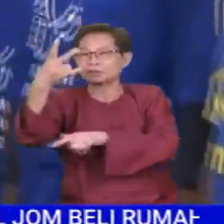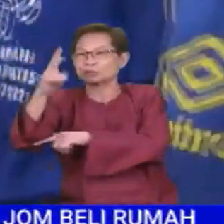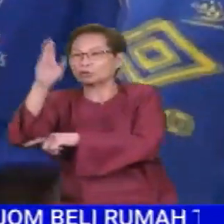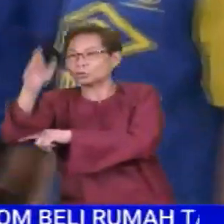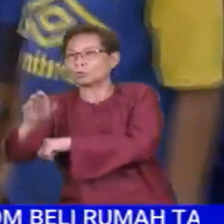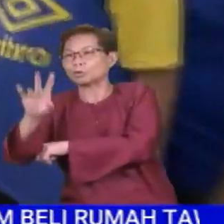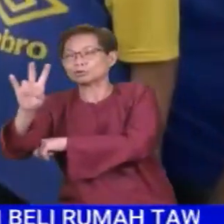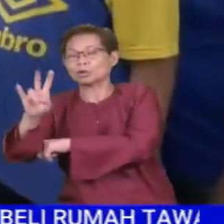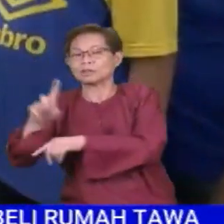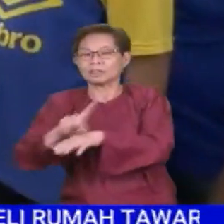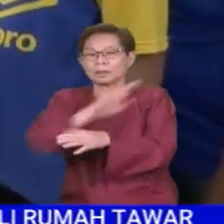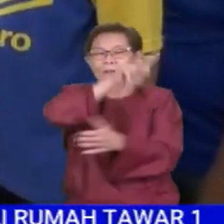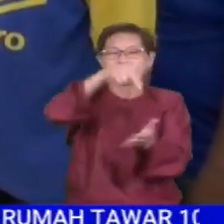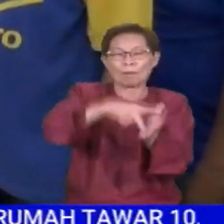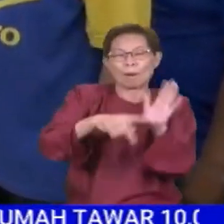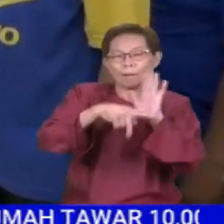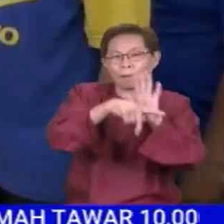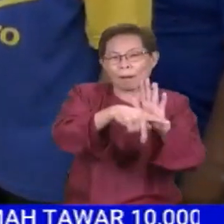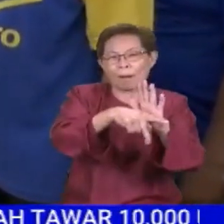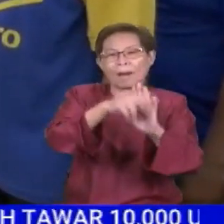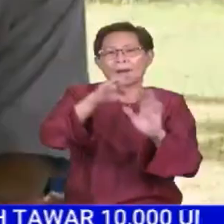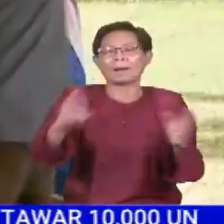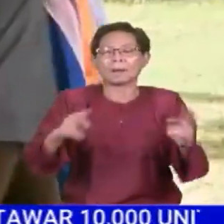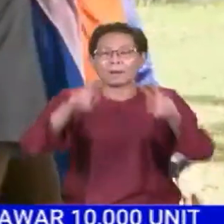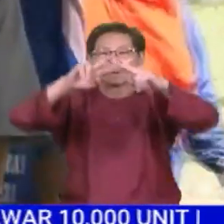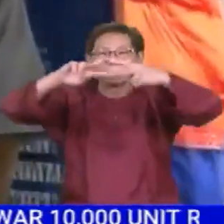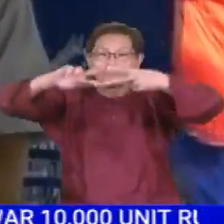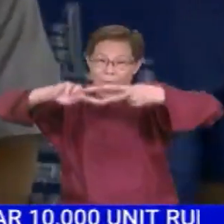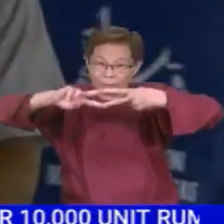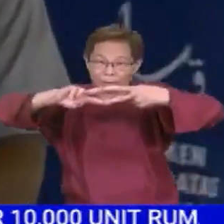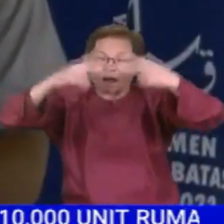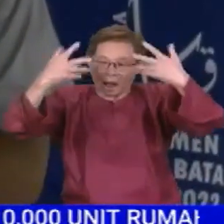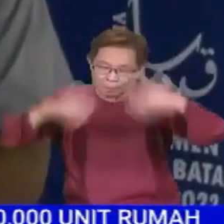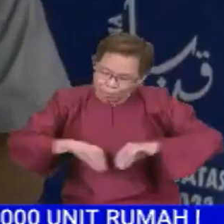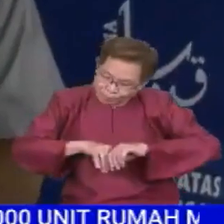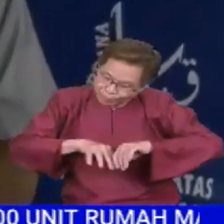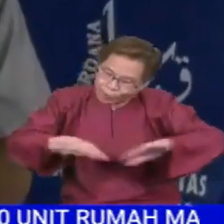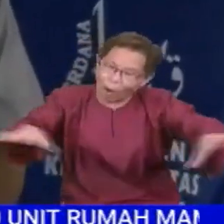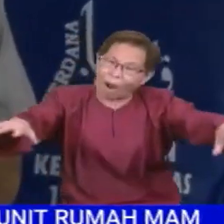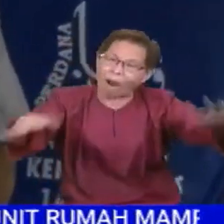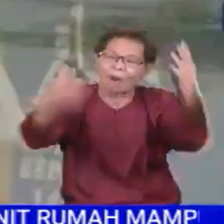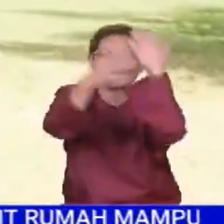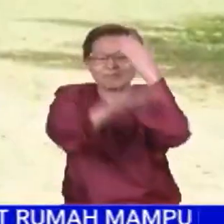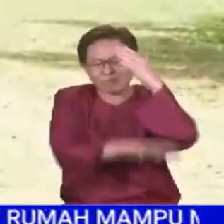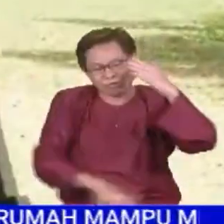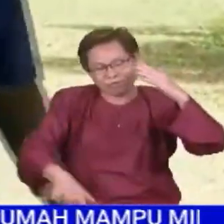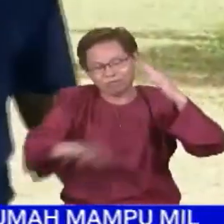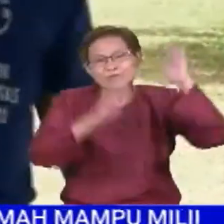17 Julai di Pusat Pameran Mid Valley sebelum diperluas ke seluruh negara.